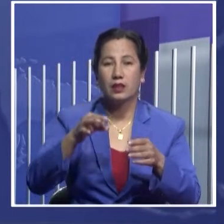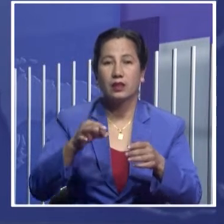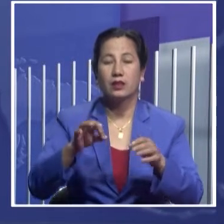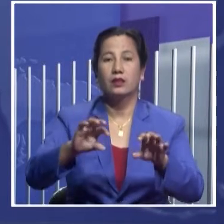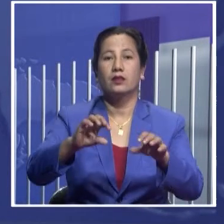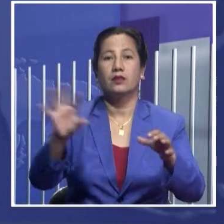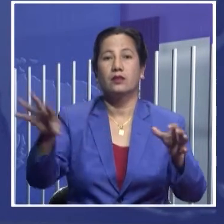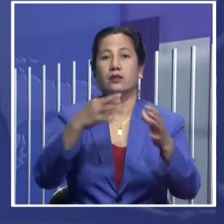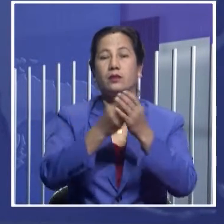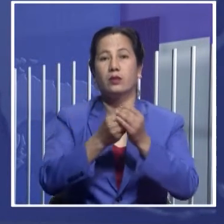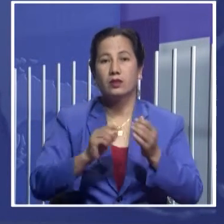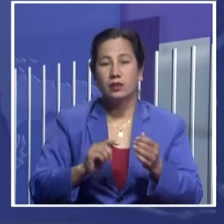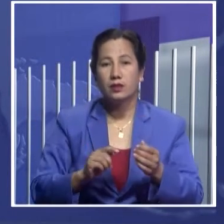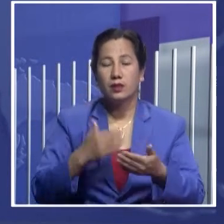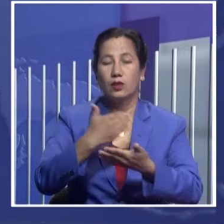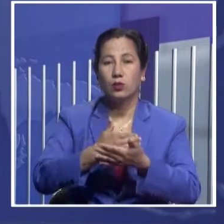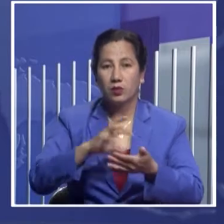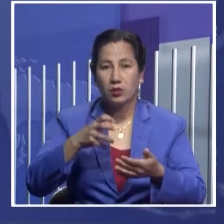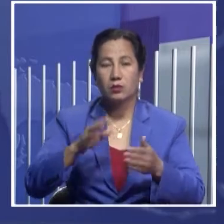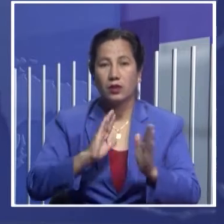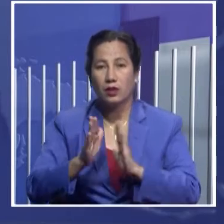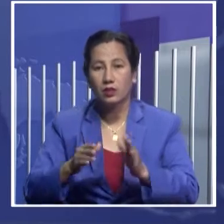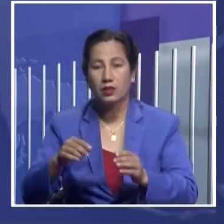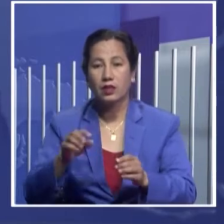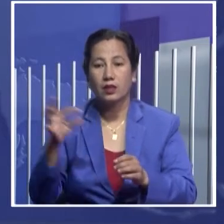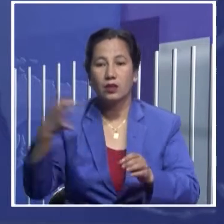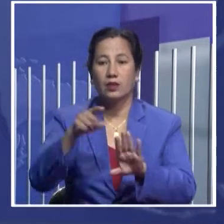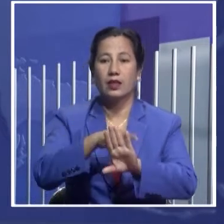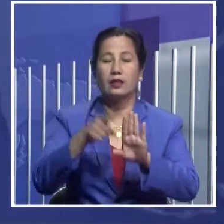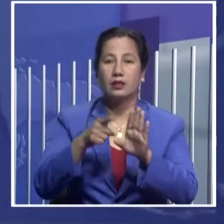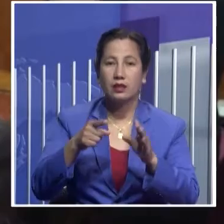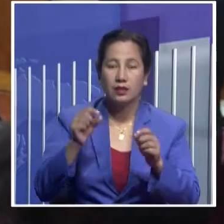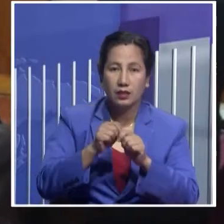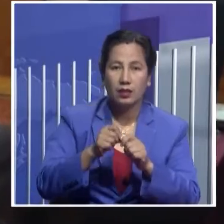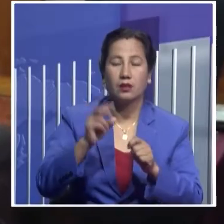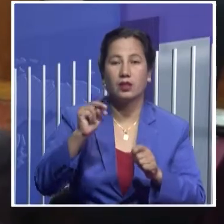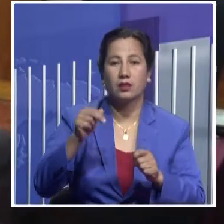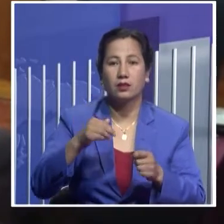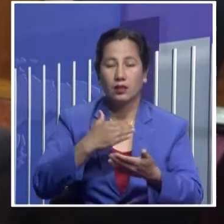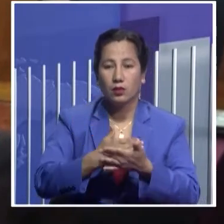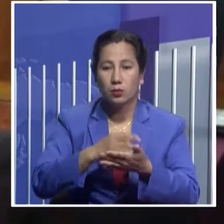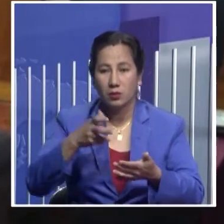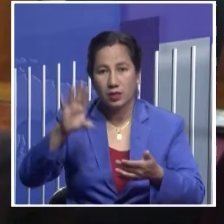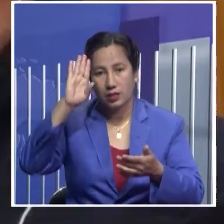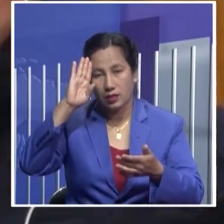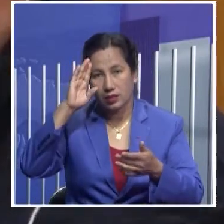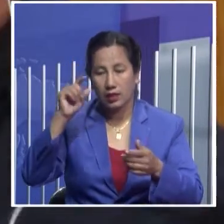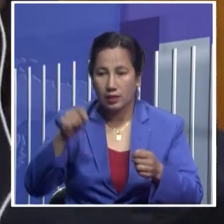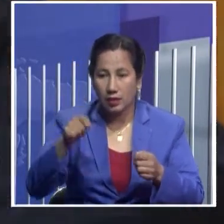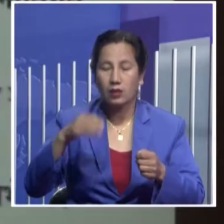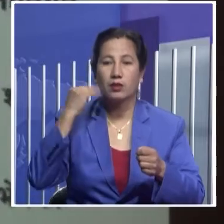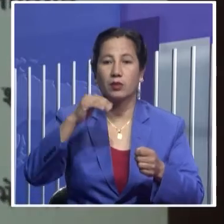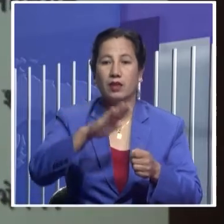समावेशी लुम्बिनी प्रदेश बनाउने योजना अनुसार नयाँ नीति तयार गरिएको छ। लुम्बिनी प्रदेश सरकार कानून